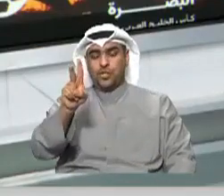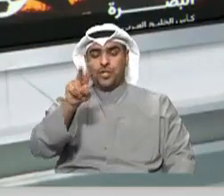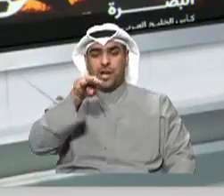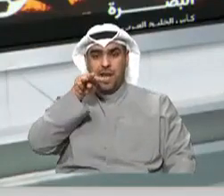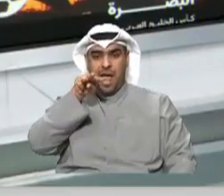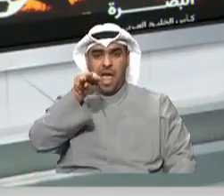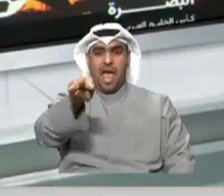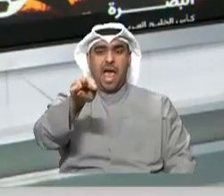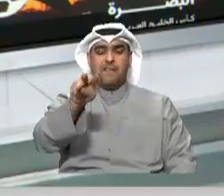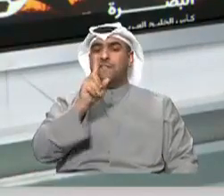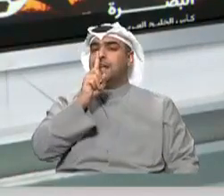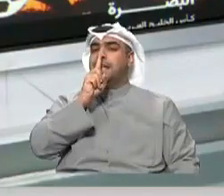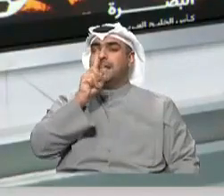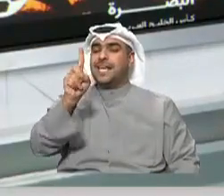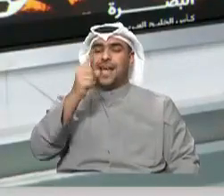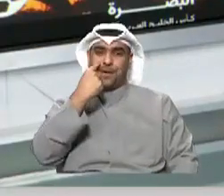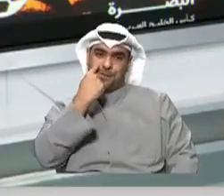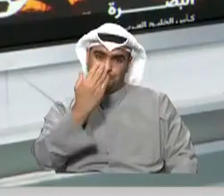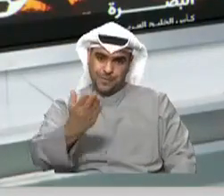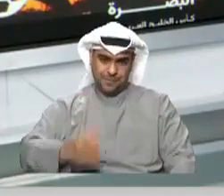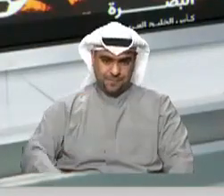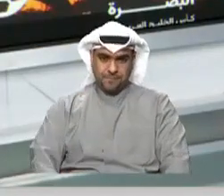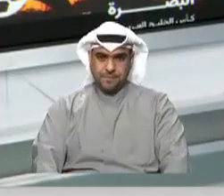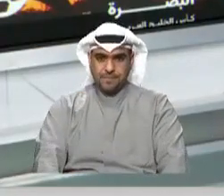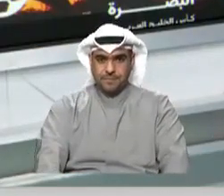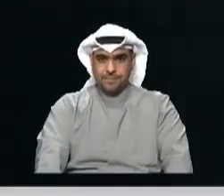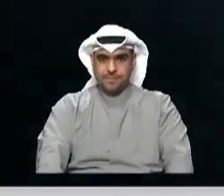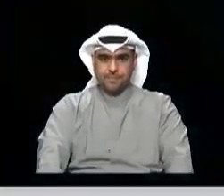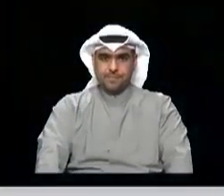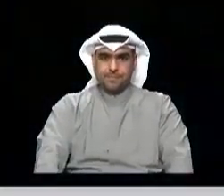120,000 دينار كويتي. تفاصيل أكثر في سياق هذا التقرير.